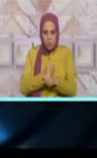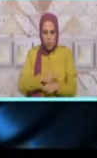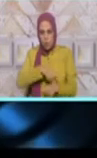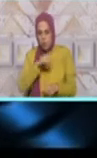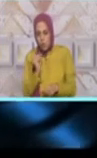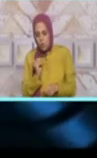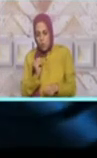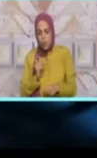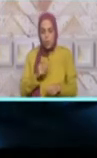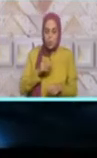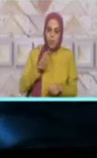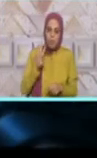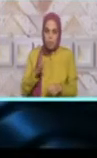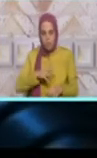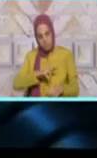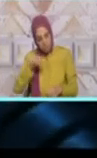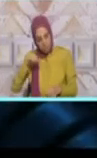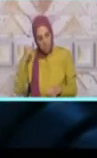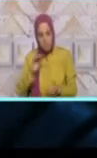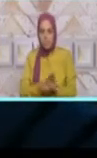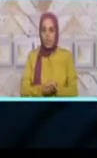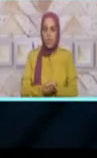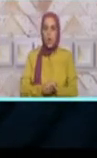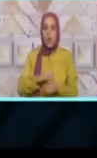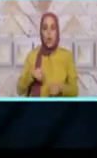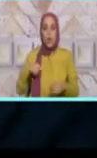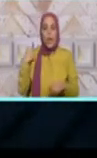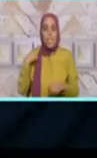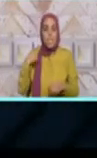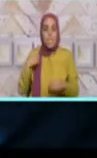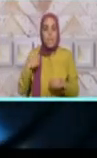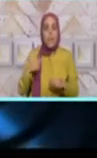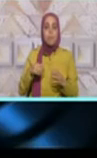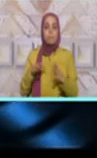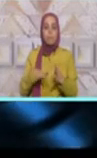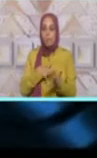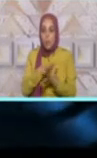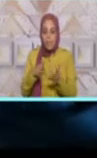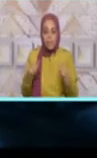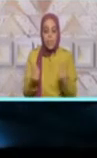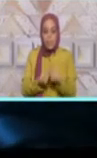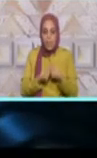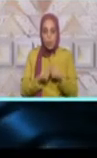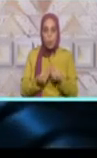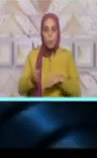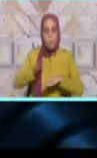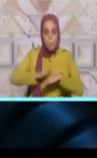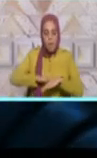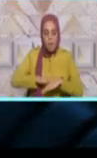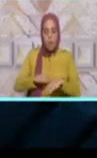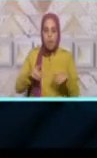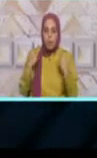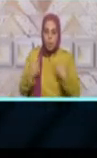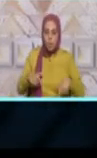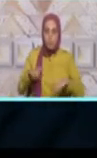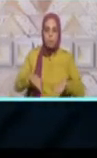الأربعة الماضية. هو فرق التدخل السريع هي الفرق المعنية بالتعامل مع حالات مواطنين بلا مأوى